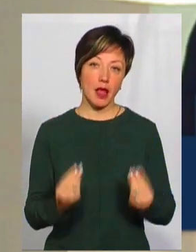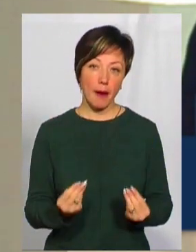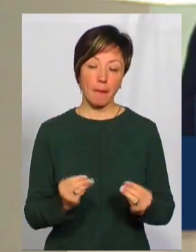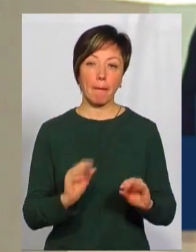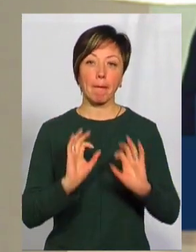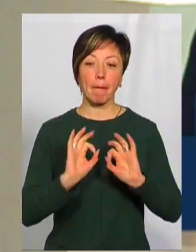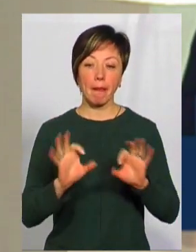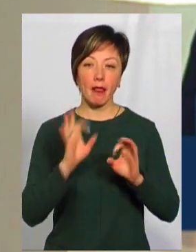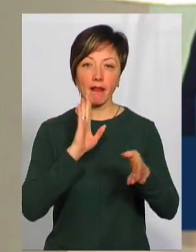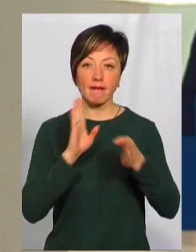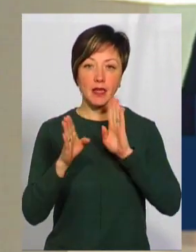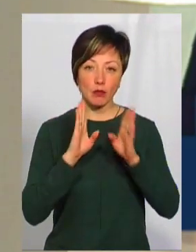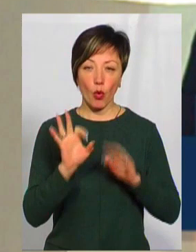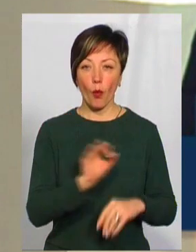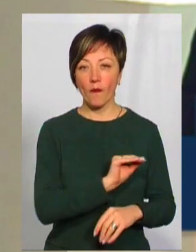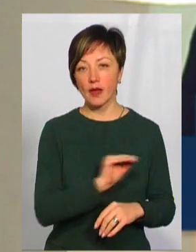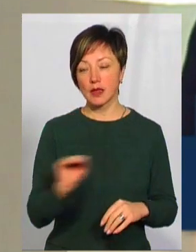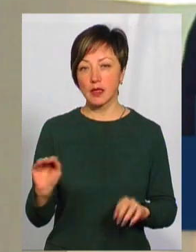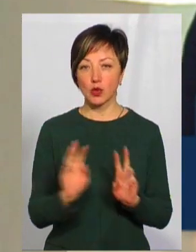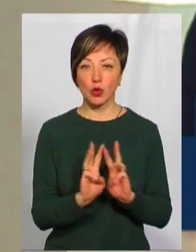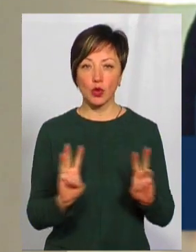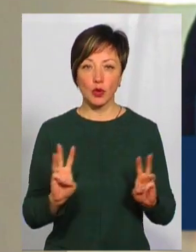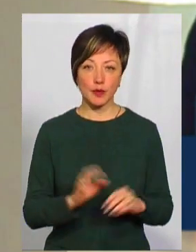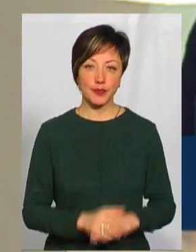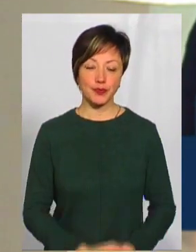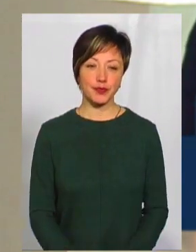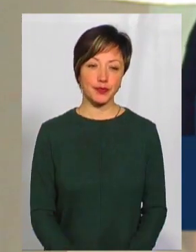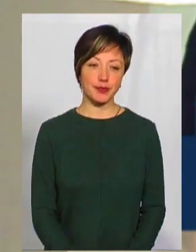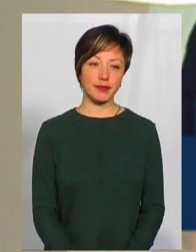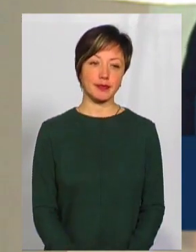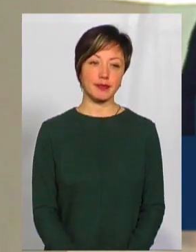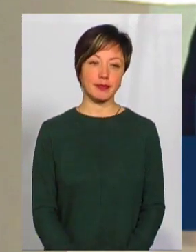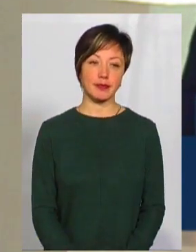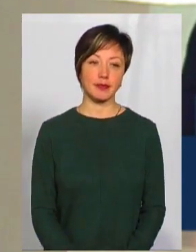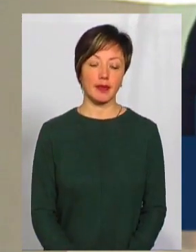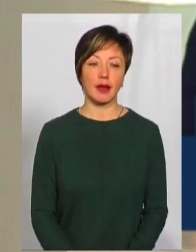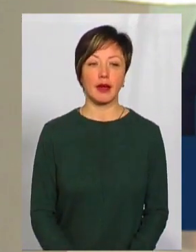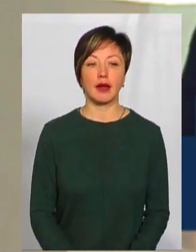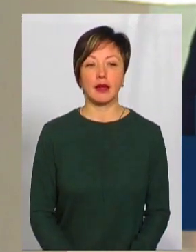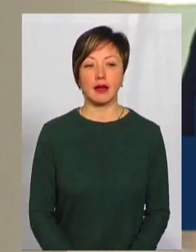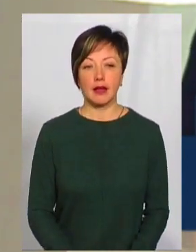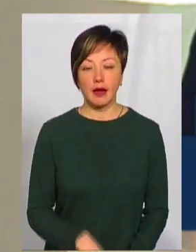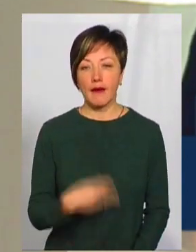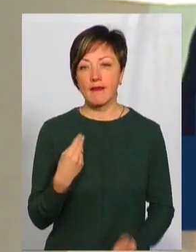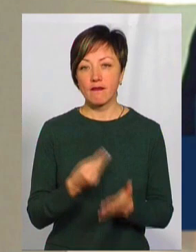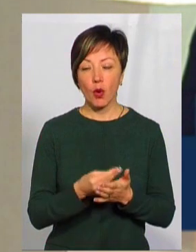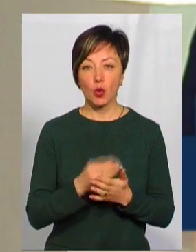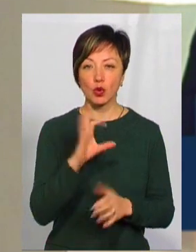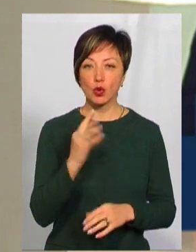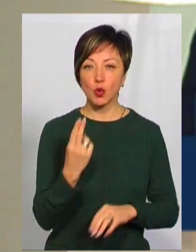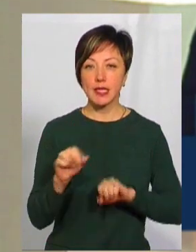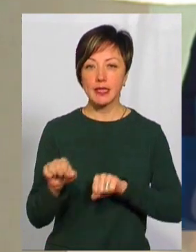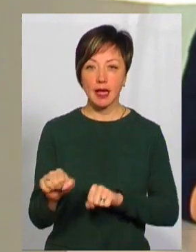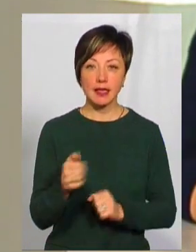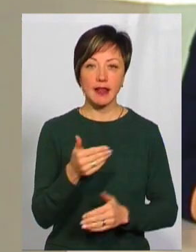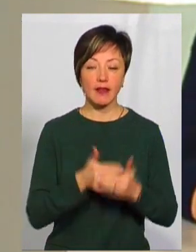транслюється в мережі Facebook на офіційній сторінці UA Поділля. Отже, пані Надія, фонд соціального